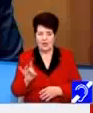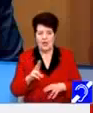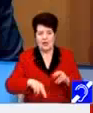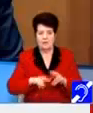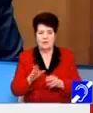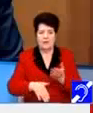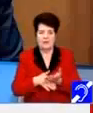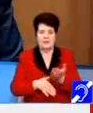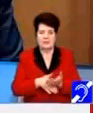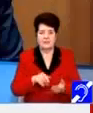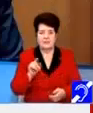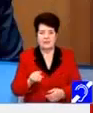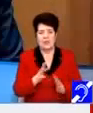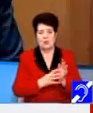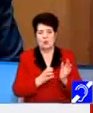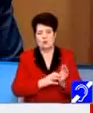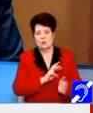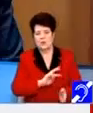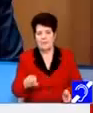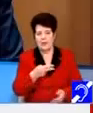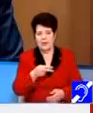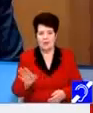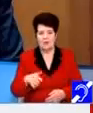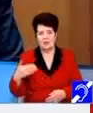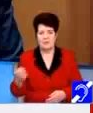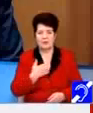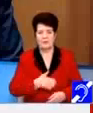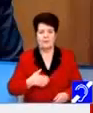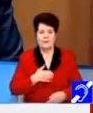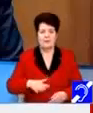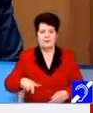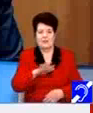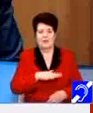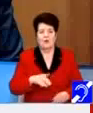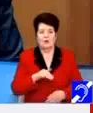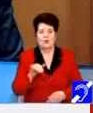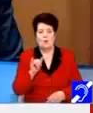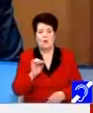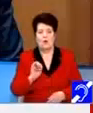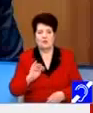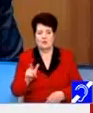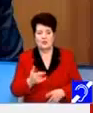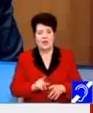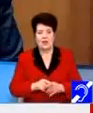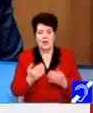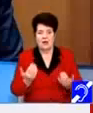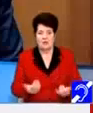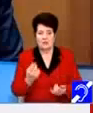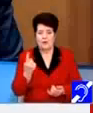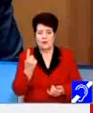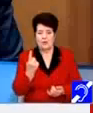cu sprijinul financiar de peste 900.000 de euro venit din partea primăriei sectorului 1 București. Un acord a fost semnat astăzi de